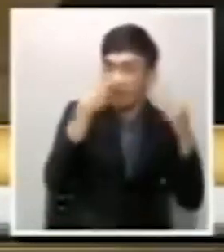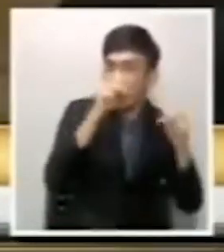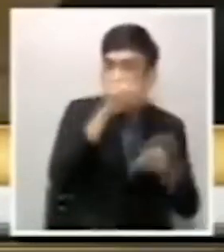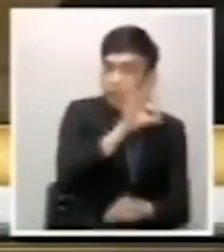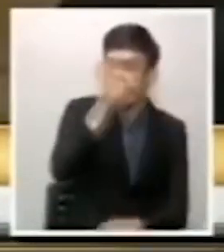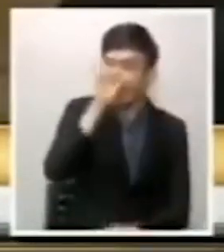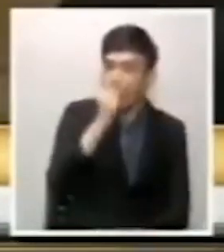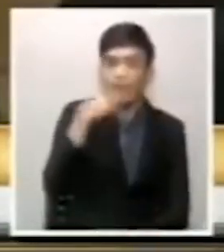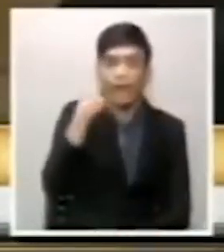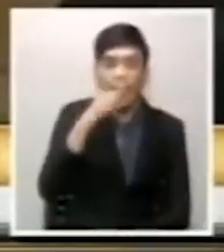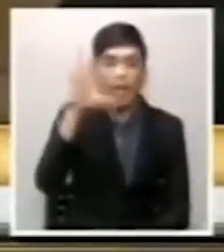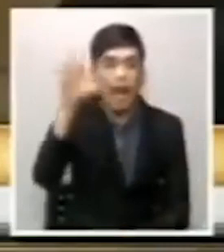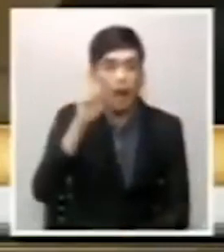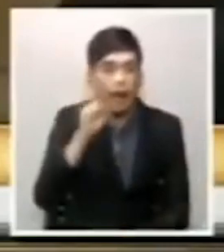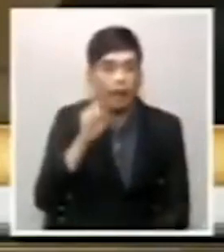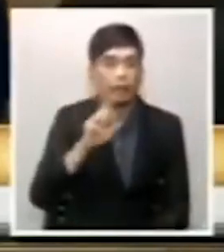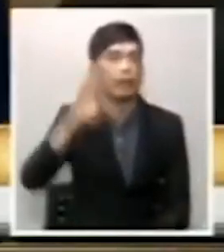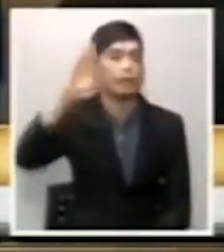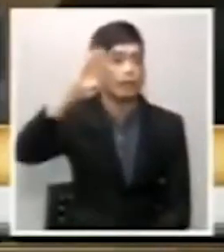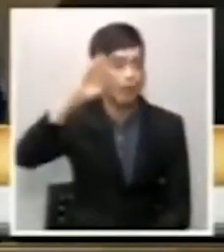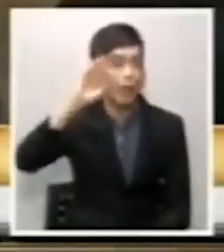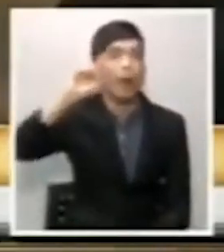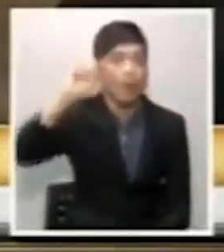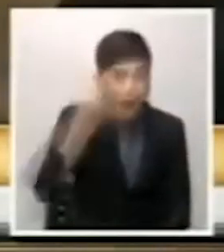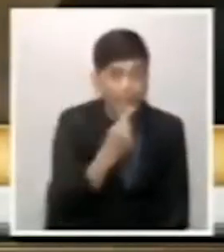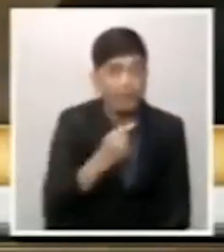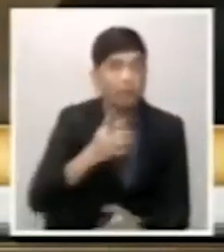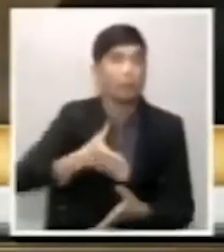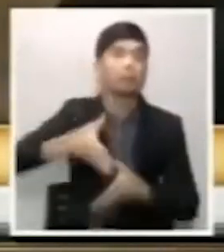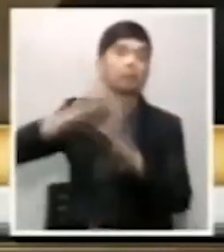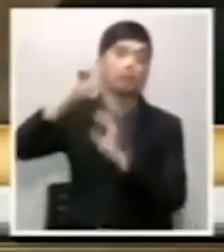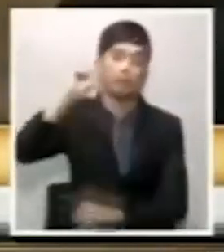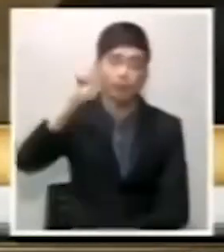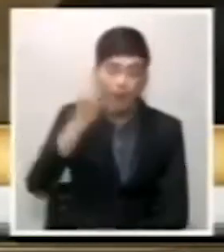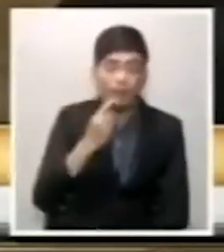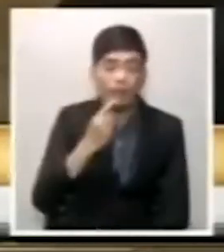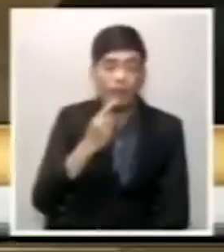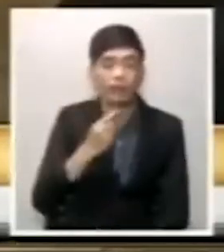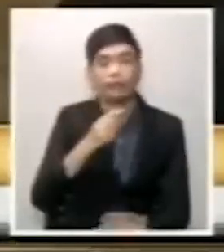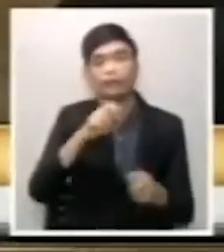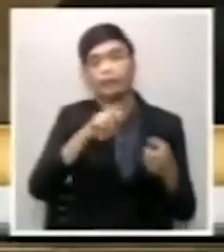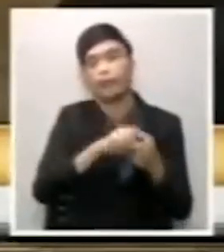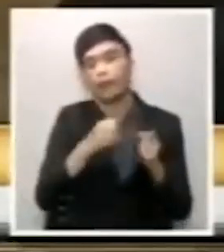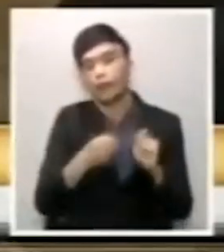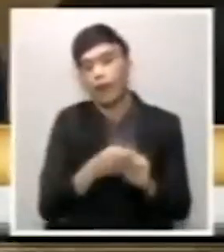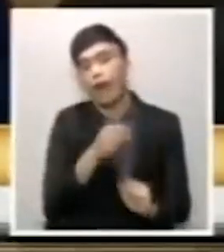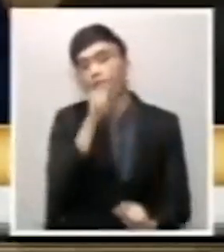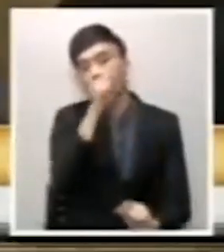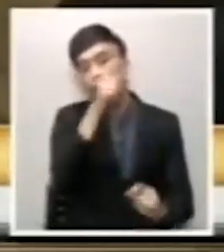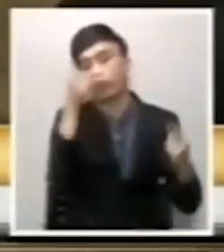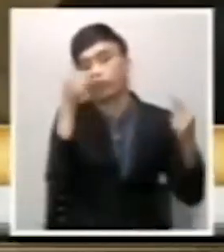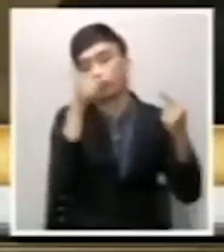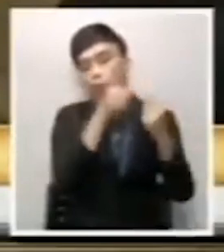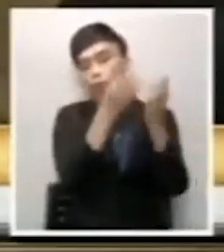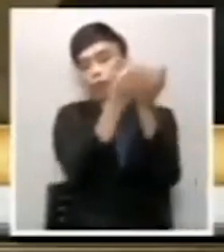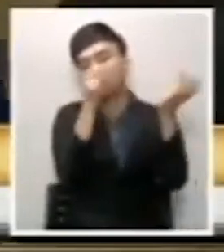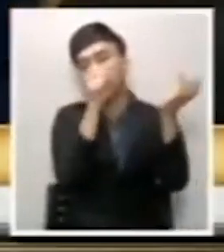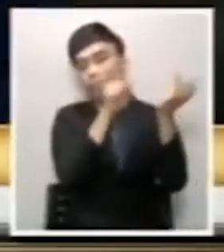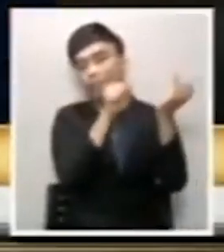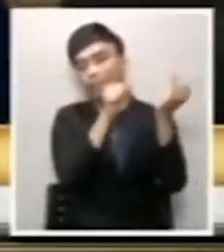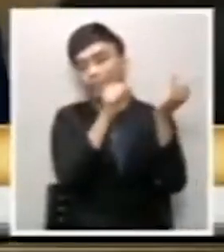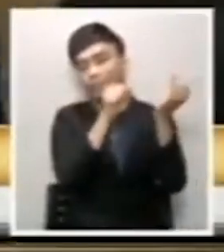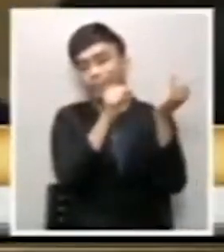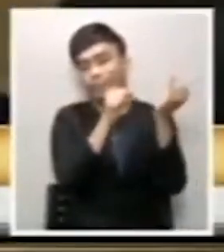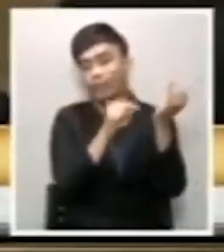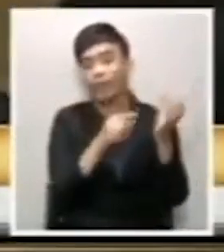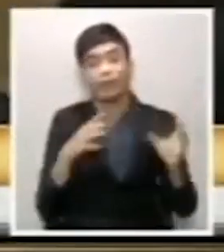อไปนี่คือปัญหาของรัฐธรรมนูญฉบับนี้สรุปแล้วท่านประยุทธ์จันทร์โอชา